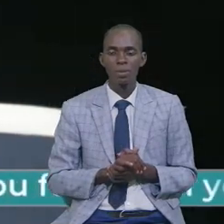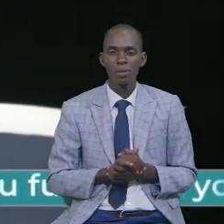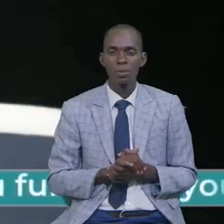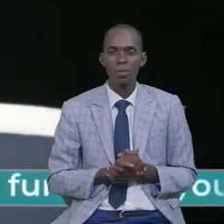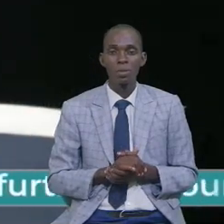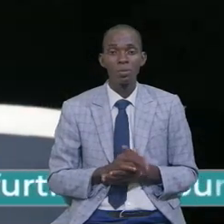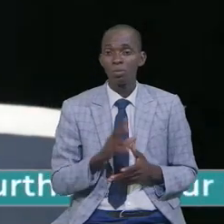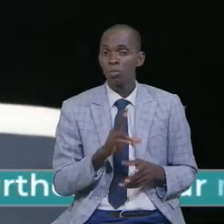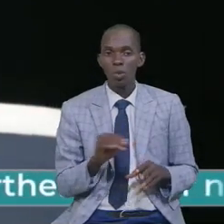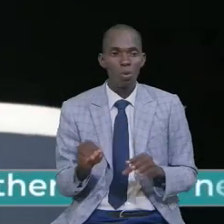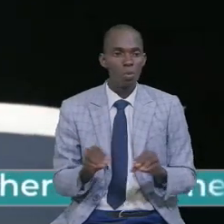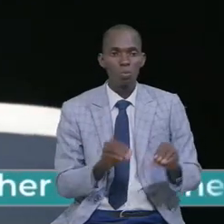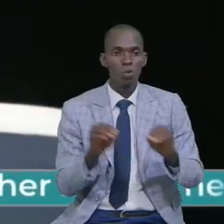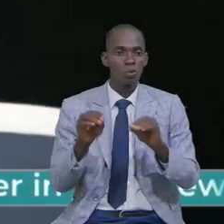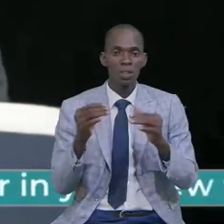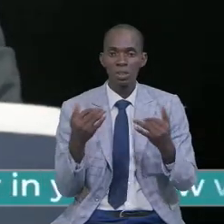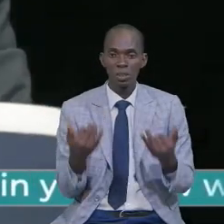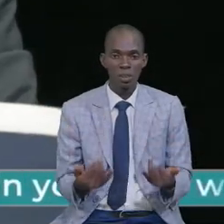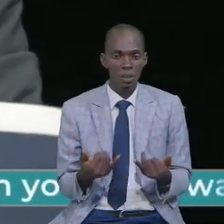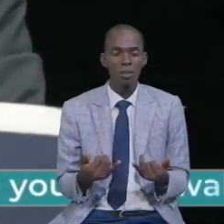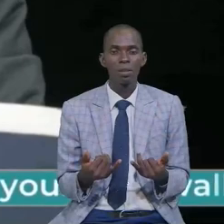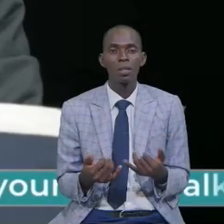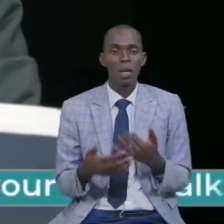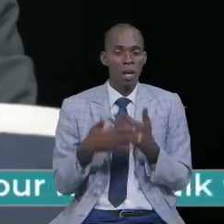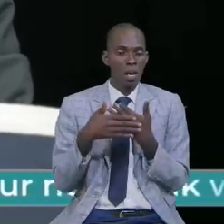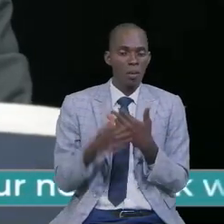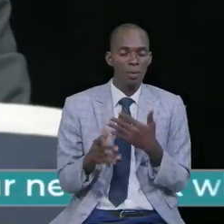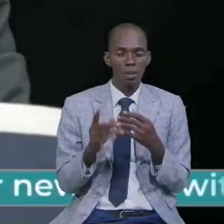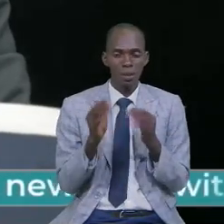Peu de mouvement et après la prière